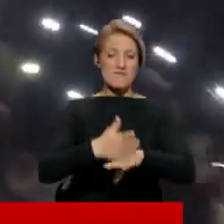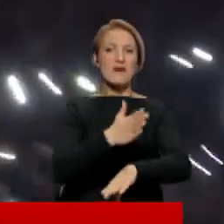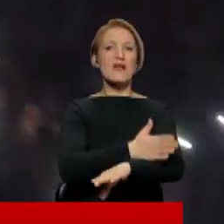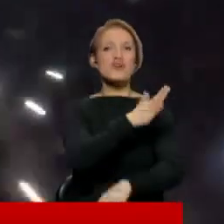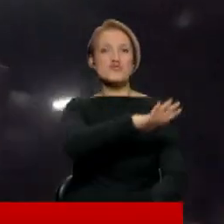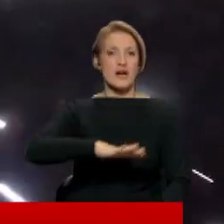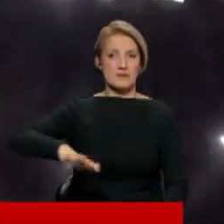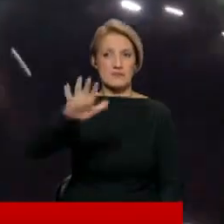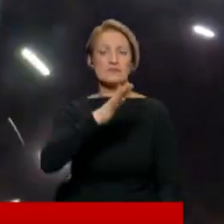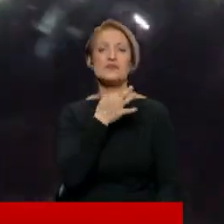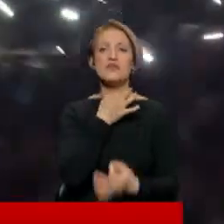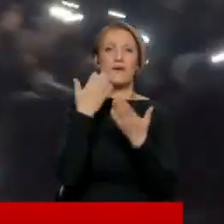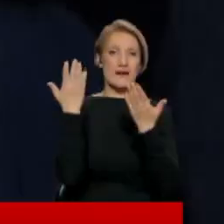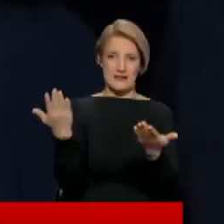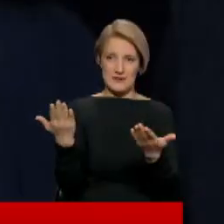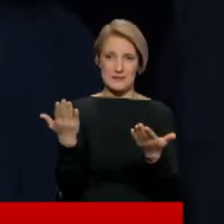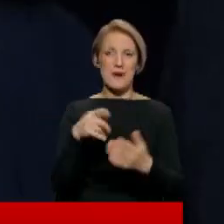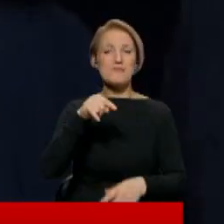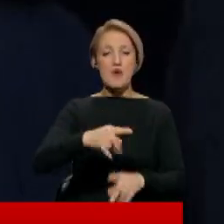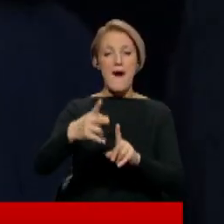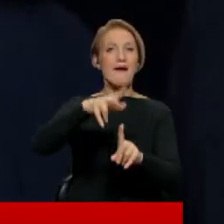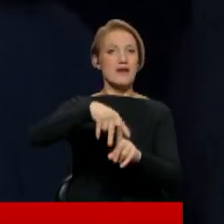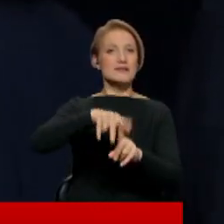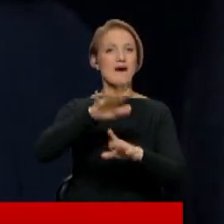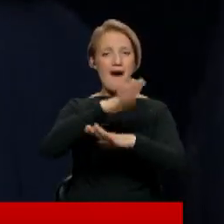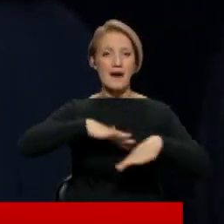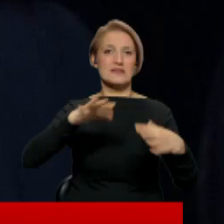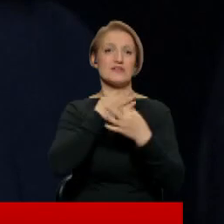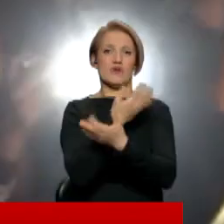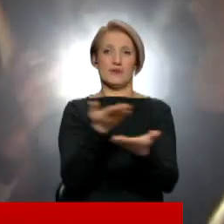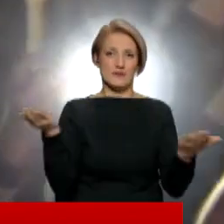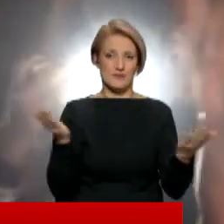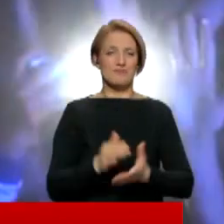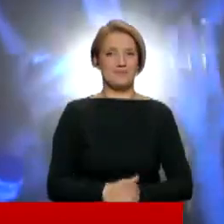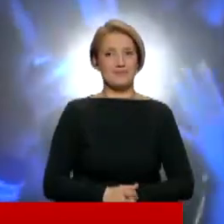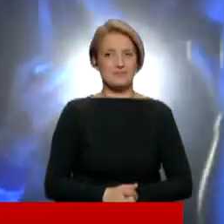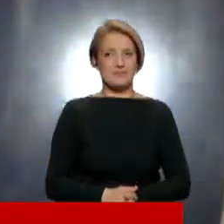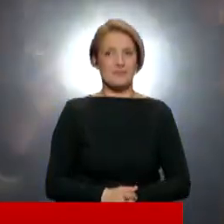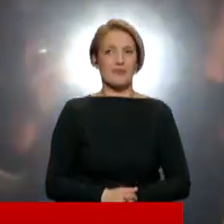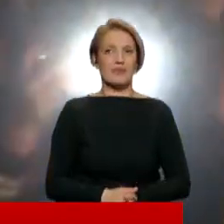vatandaşlarımıza şükranlarımı sunuyorum. Buraya katılım gösteren herkese teşekkür ediyorum.